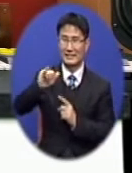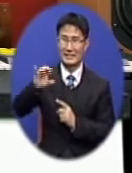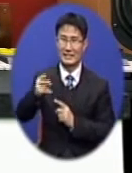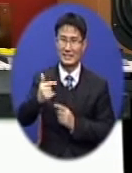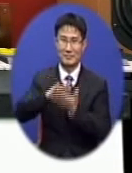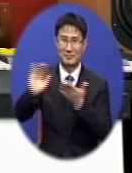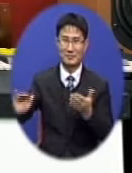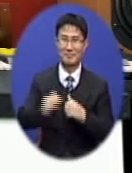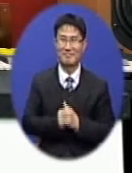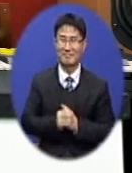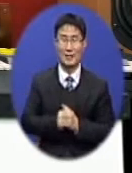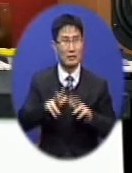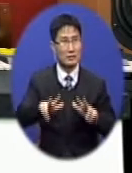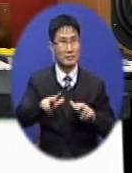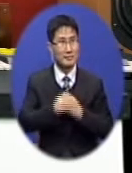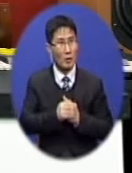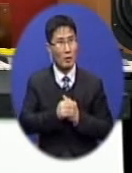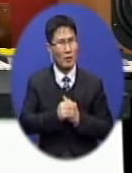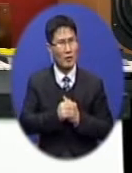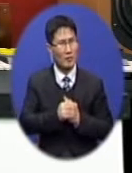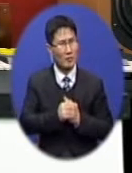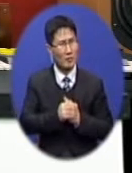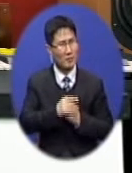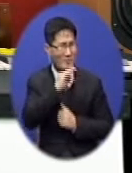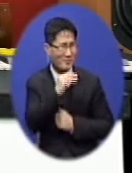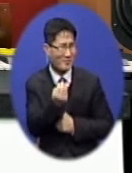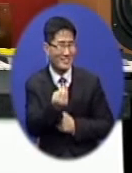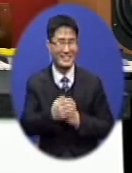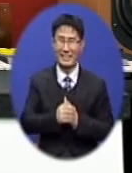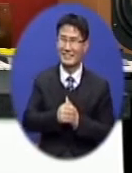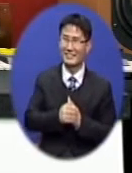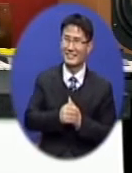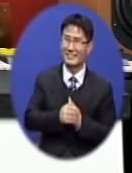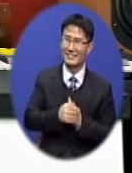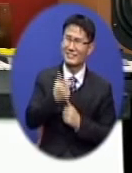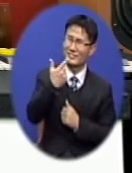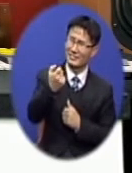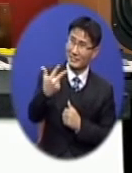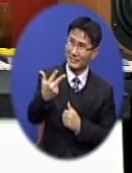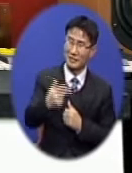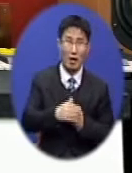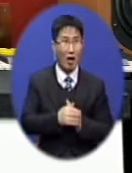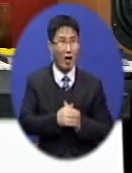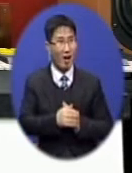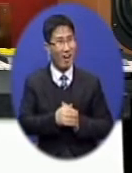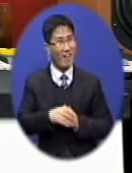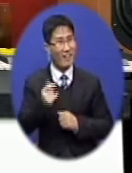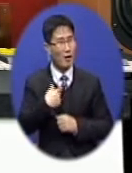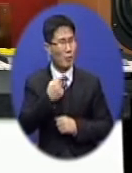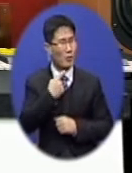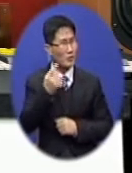예. 아, 지금. 혹시 몇 학년 몇 반 되셨나요? 네, 6학년 7반인데요. 아, 네. 근데